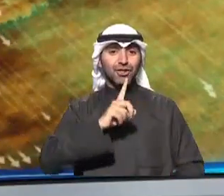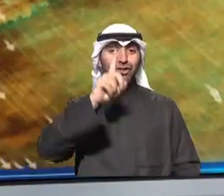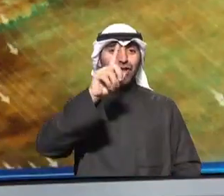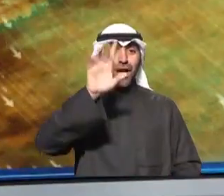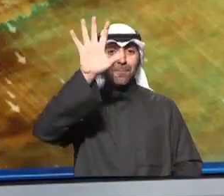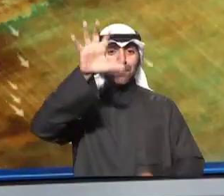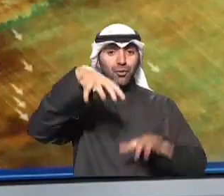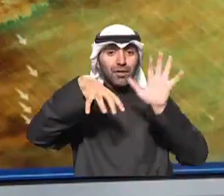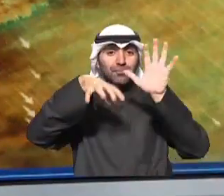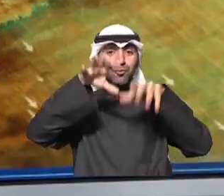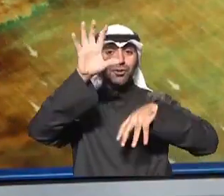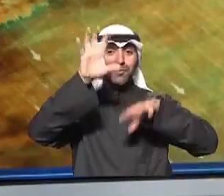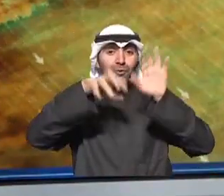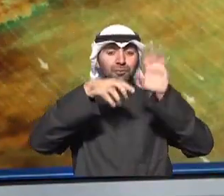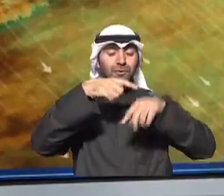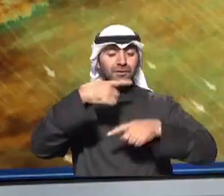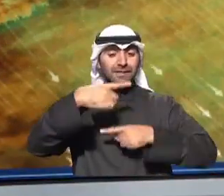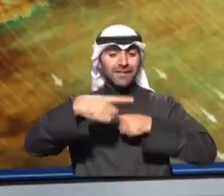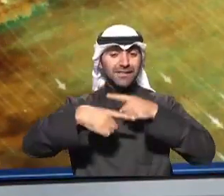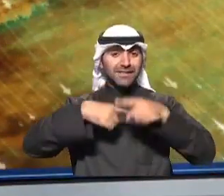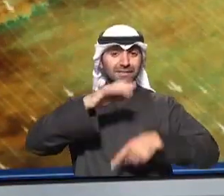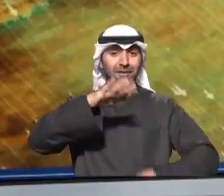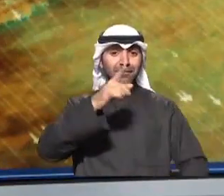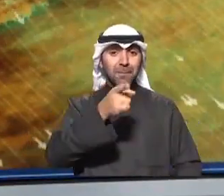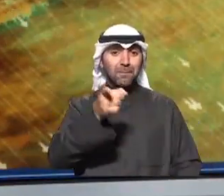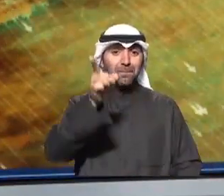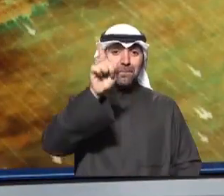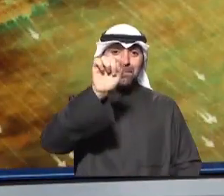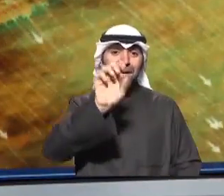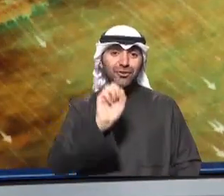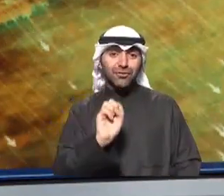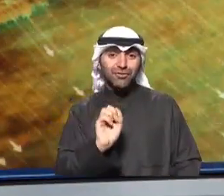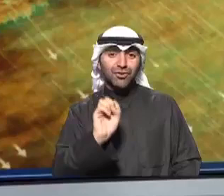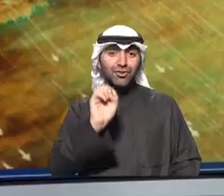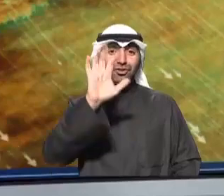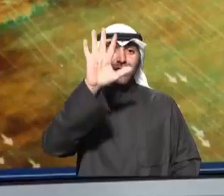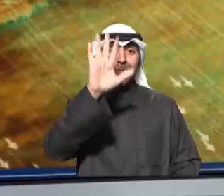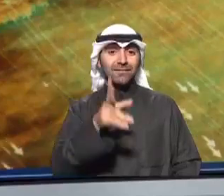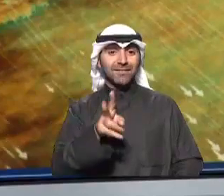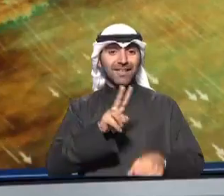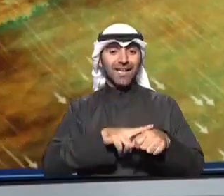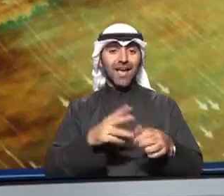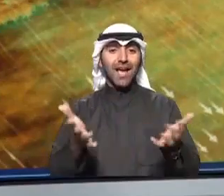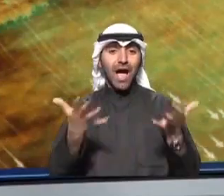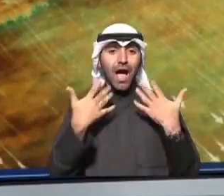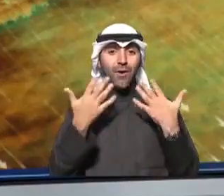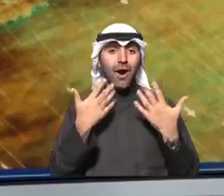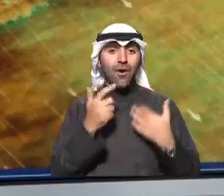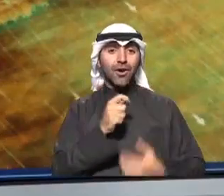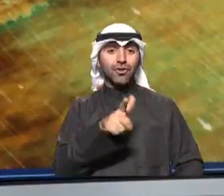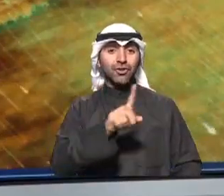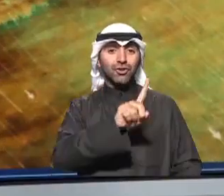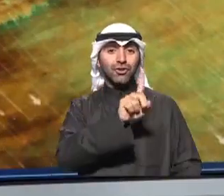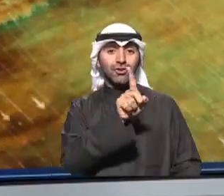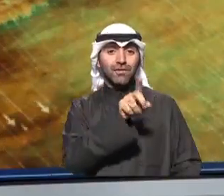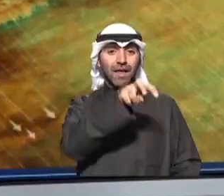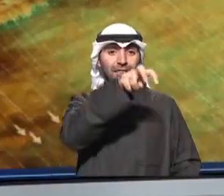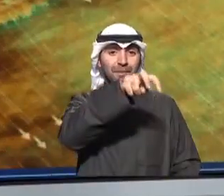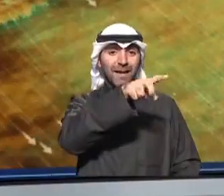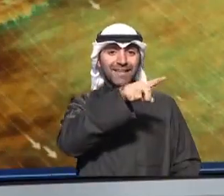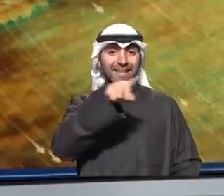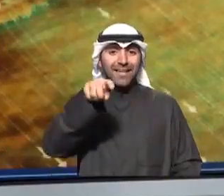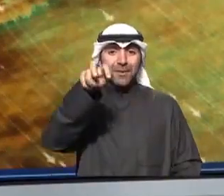إلى شمالية غربية سرعتها ما بين 8 إلى 28 كيلومتر بالساعة. درجات الحرارة في الساعة السادسة تراوح ما بين